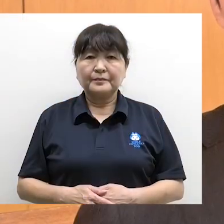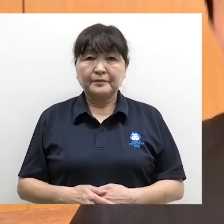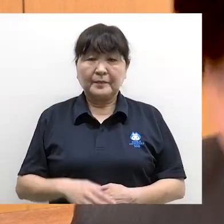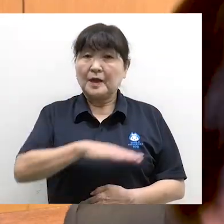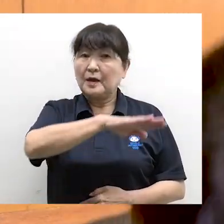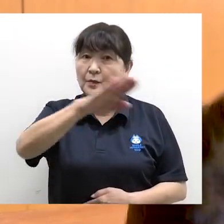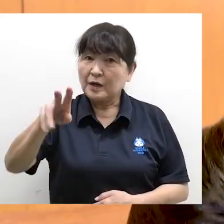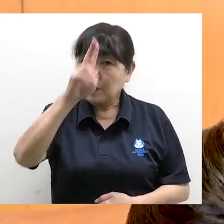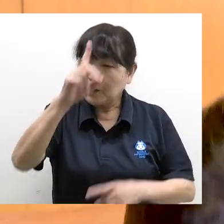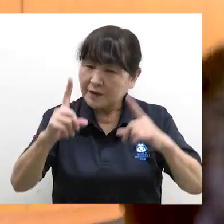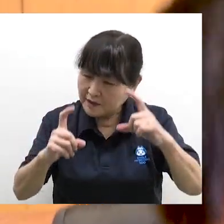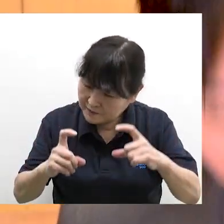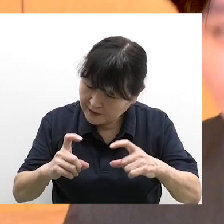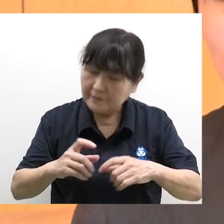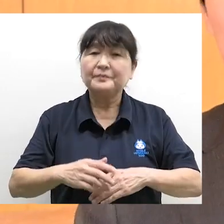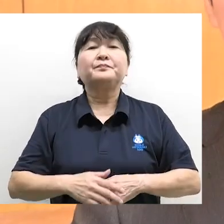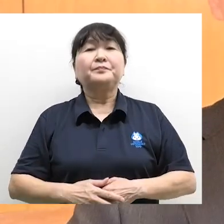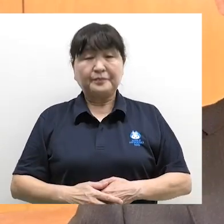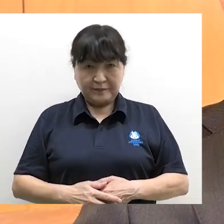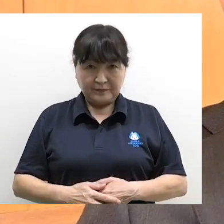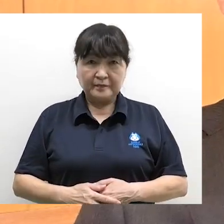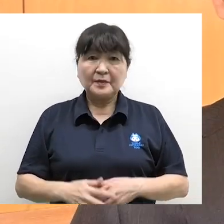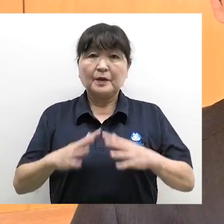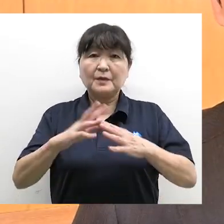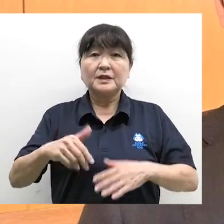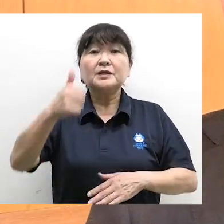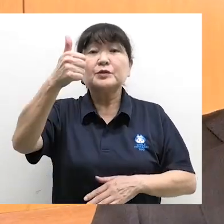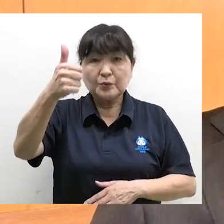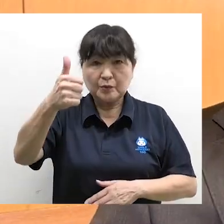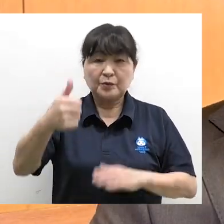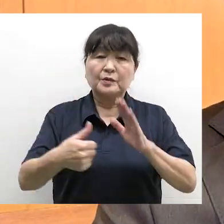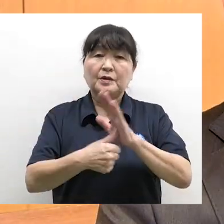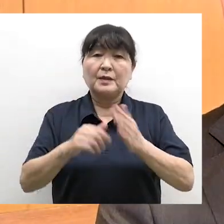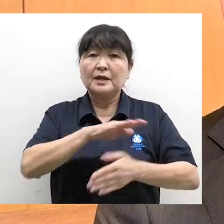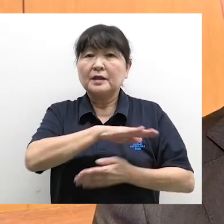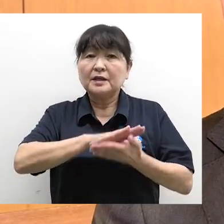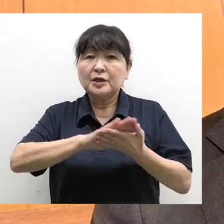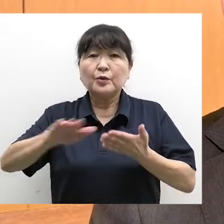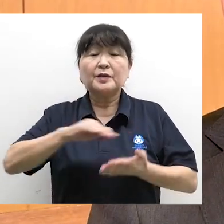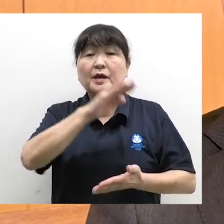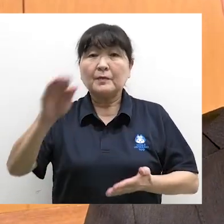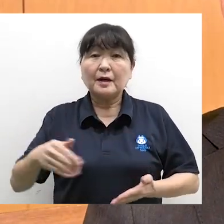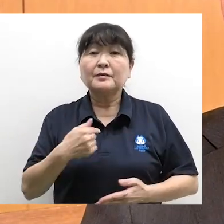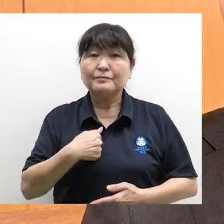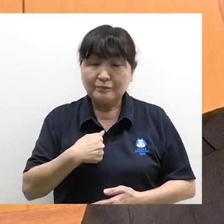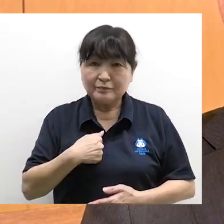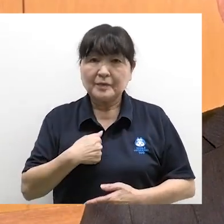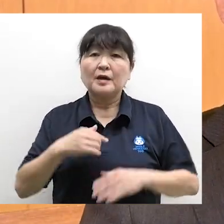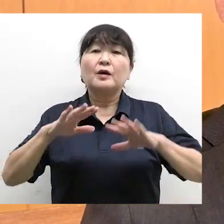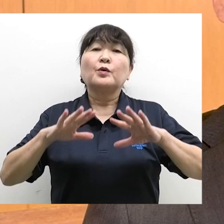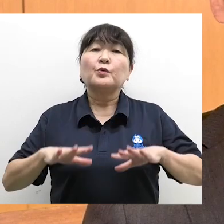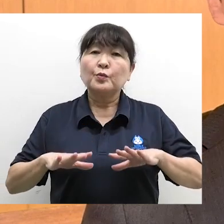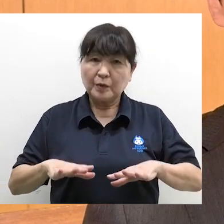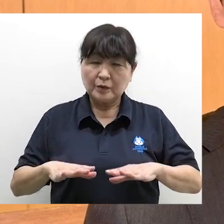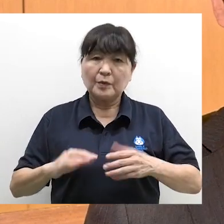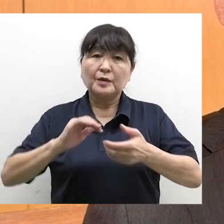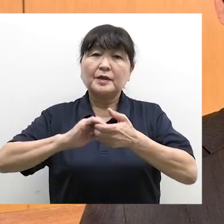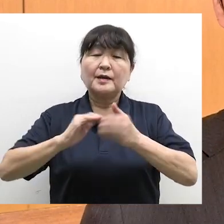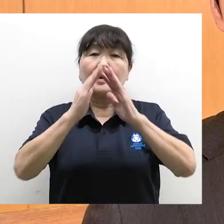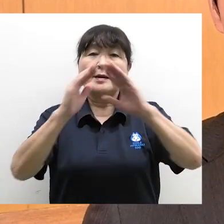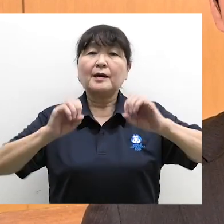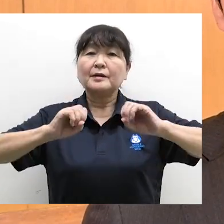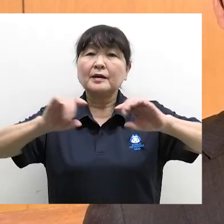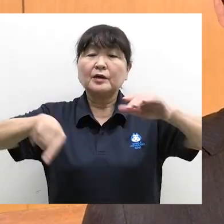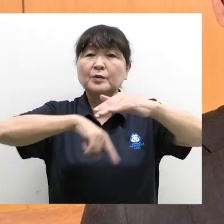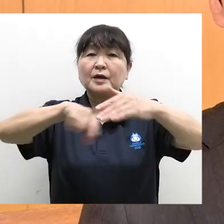皆さんこんにちは。宮崎市長の清山智則です。本日も市長定例記者会見のダイジェスト動画をお届